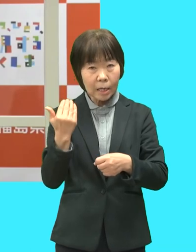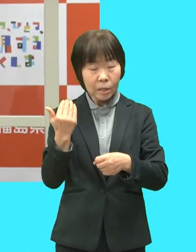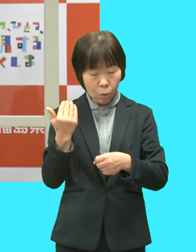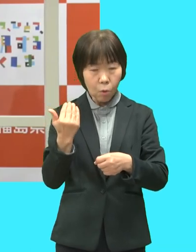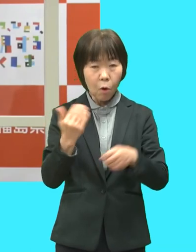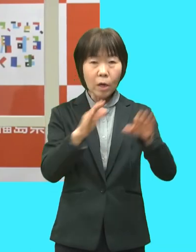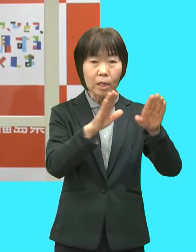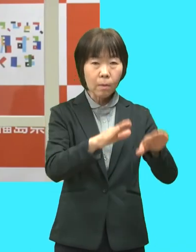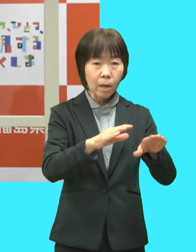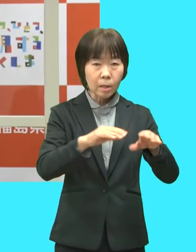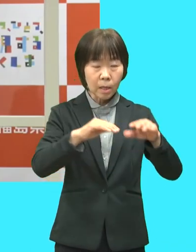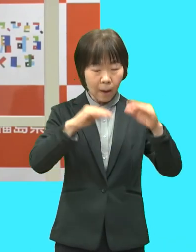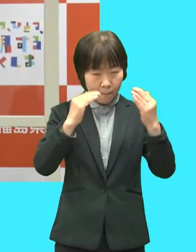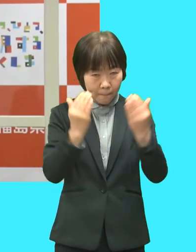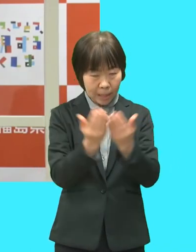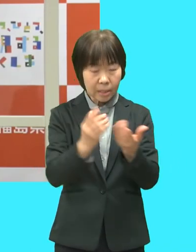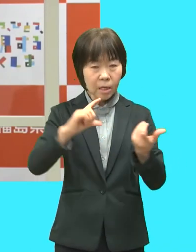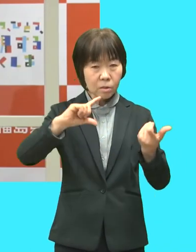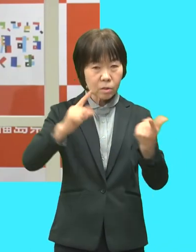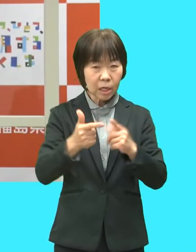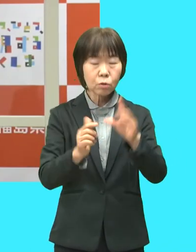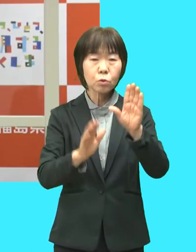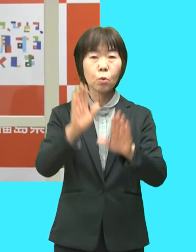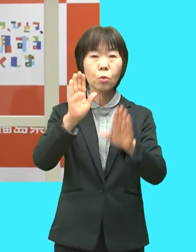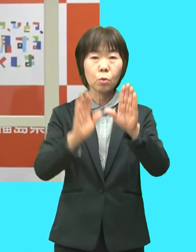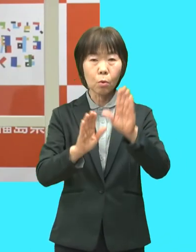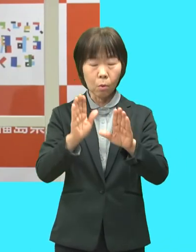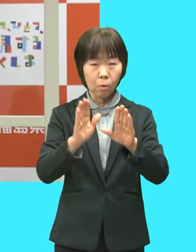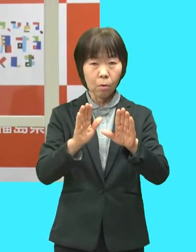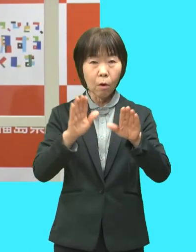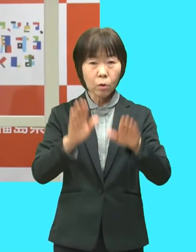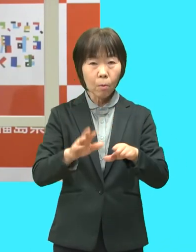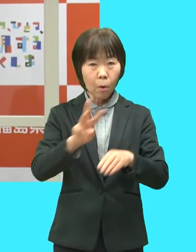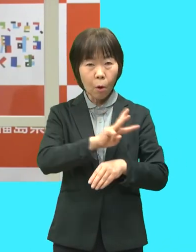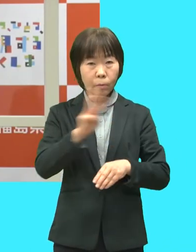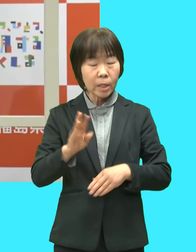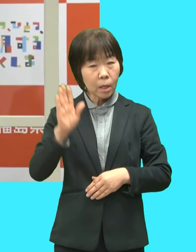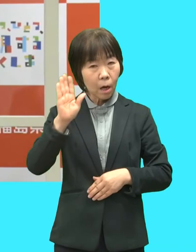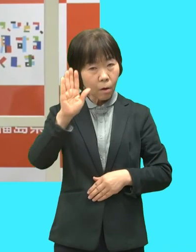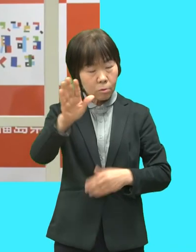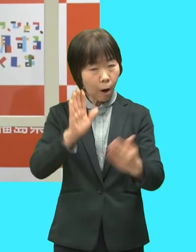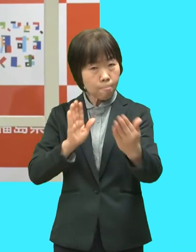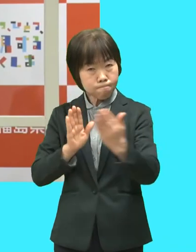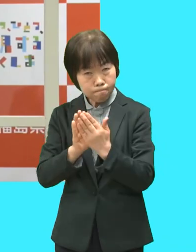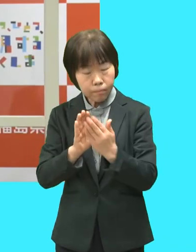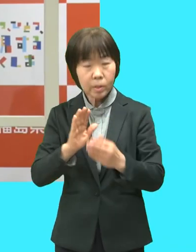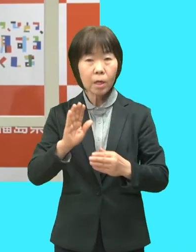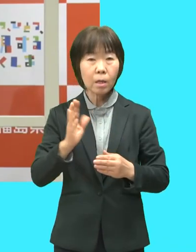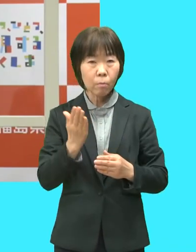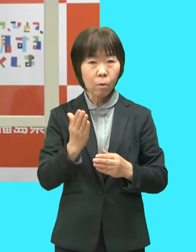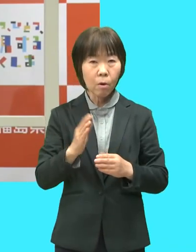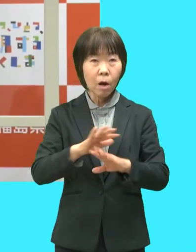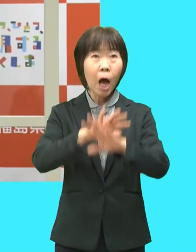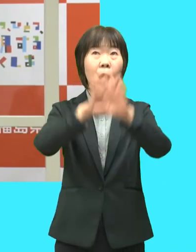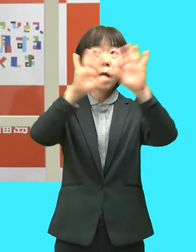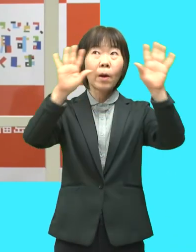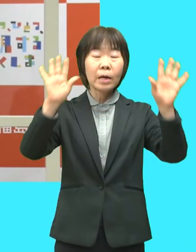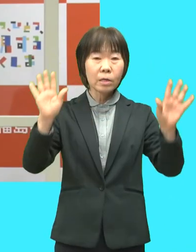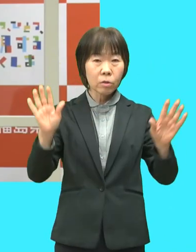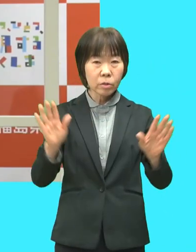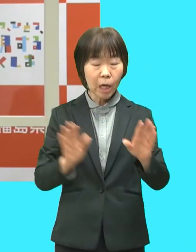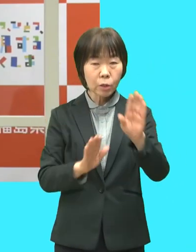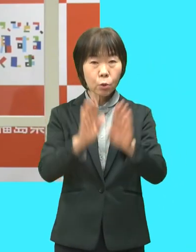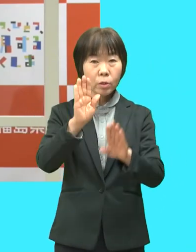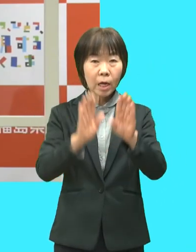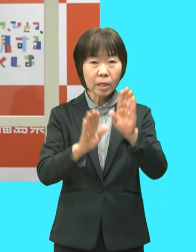と全く異なる状況にありまして、今日も3日後に迫っているんですが、やはりこう晴れ晴れとした表情で